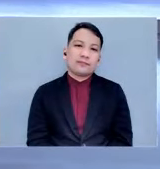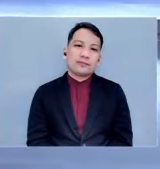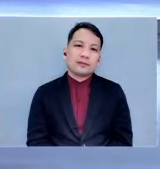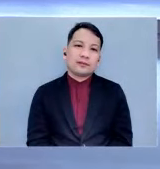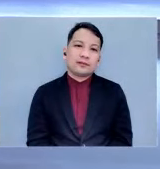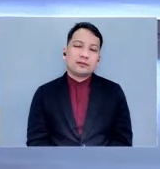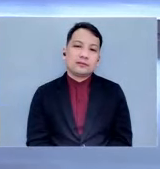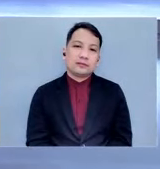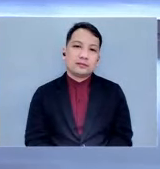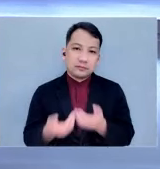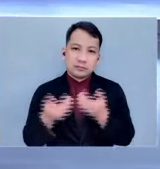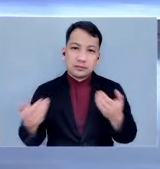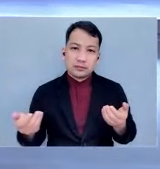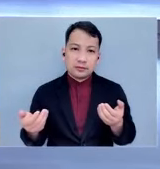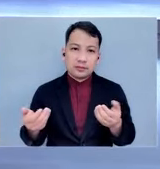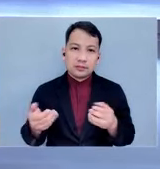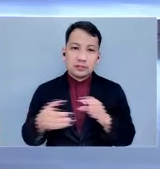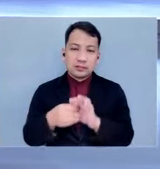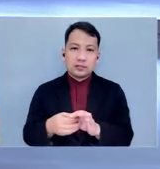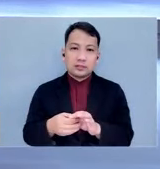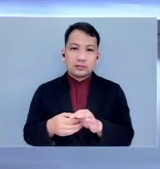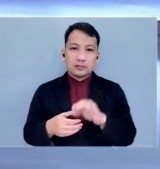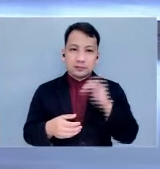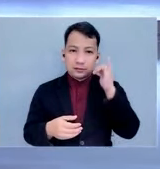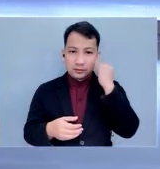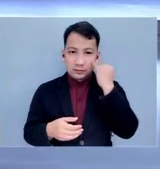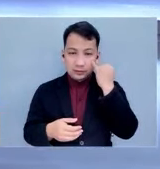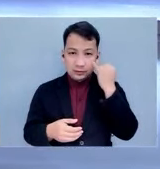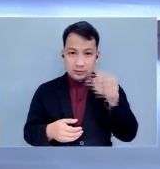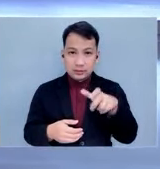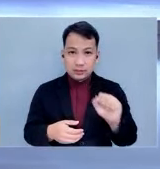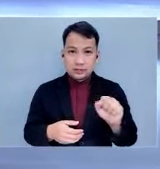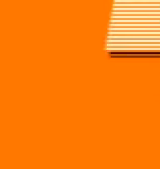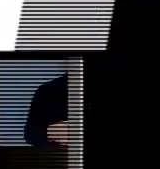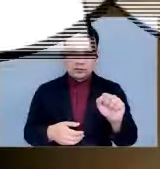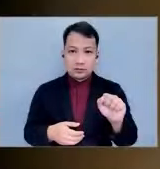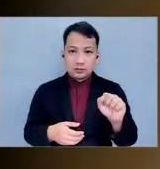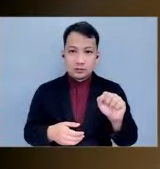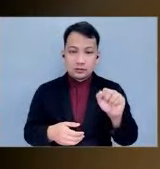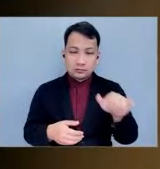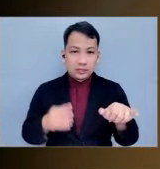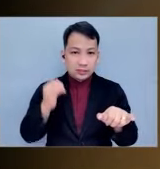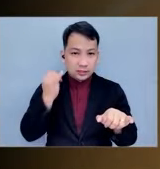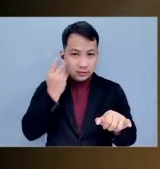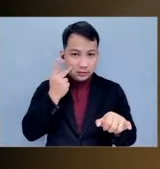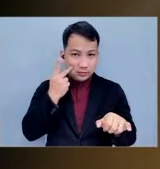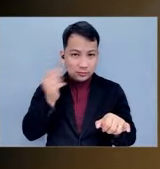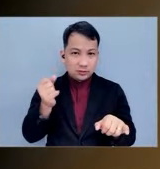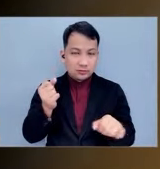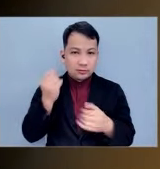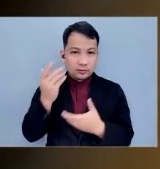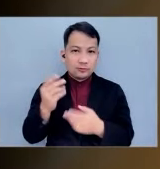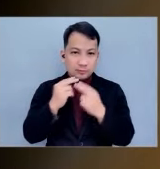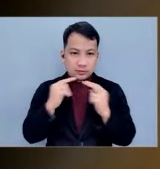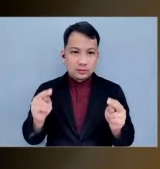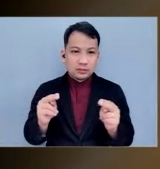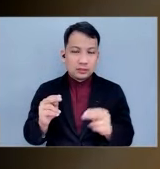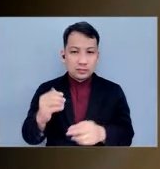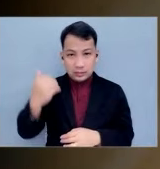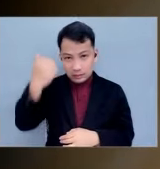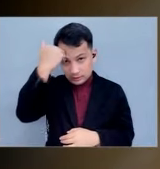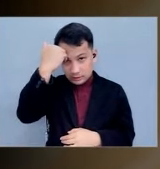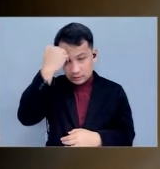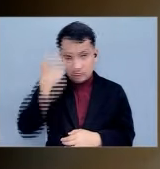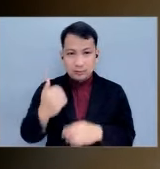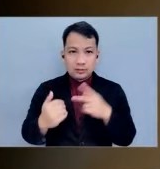Hiwalay na ang celebrity couple na sina Jericho Rosales at ang nisi sa si Kim Jones. Kinumpirma yan sa News 5 ng ninong ina Jericho at Kim na